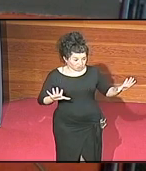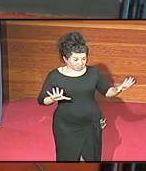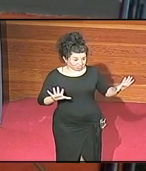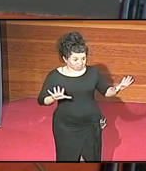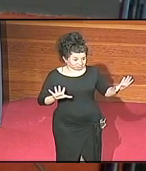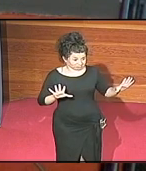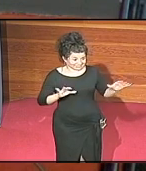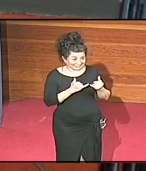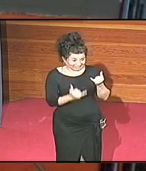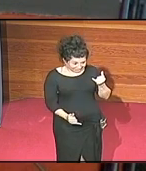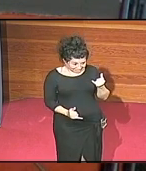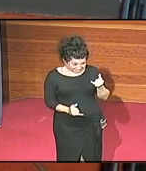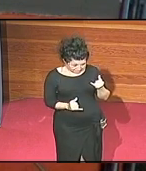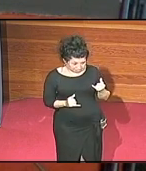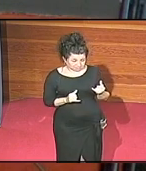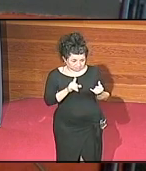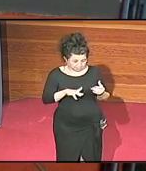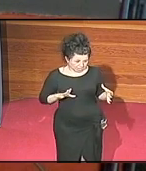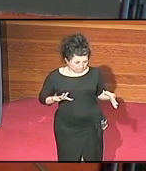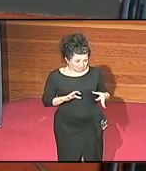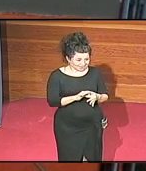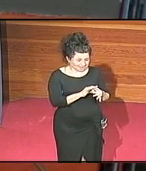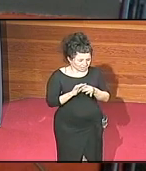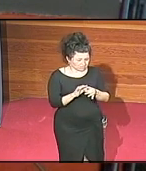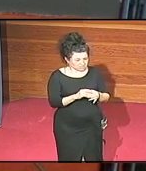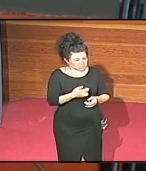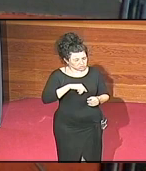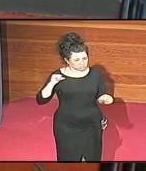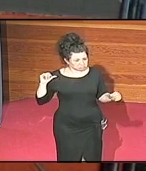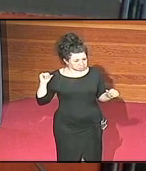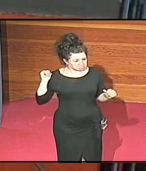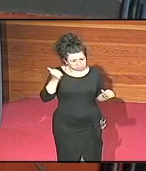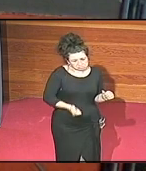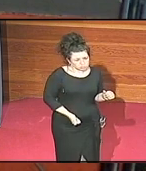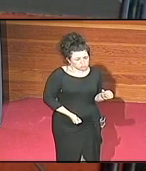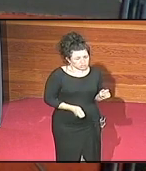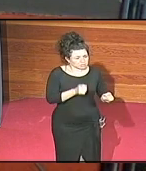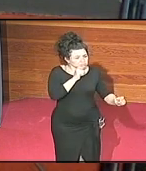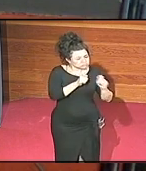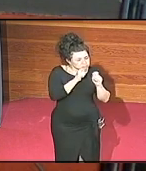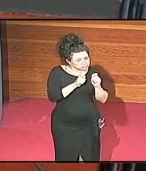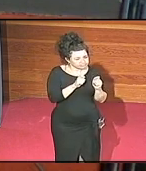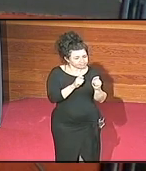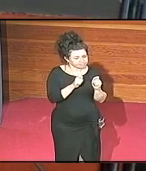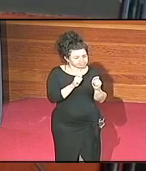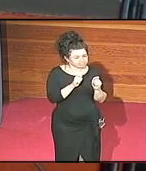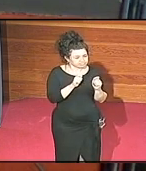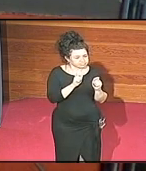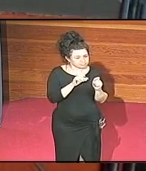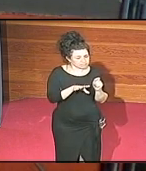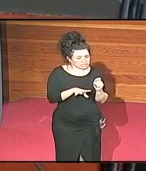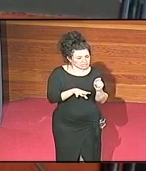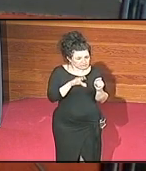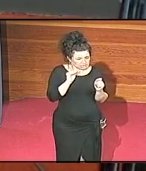krisiarekin. Ze guk kazetaritza beti ulertu izan dugu, nik uste dut, eta hor, ez, agian adosan gaitezke,